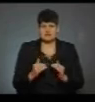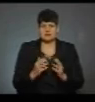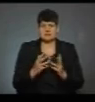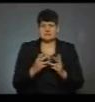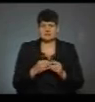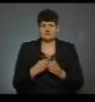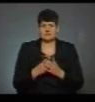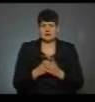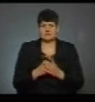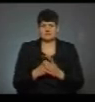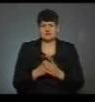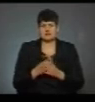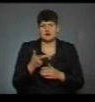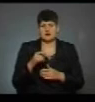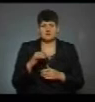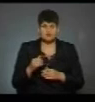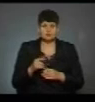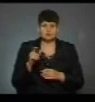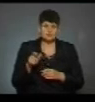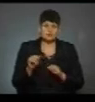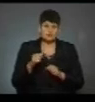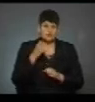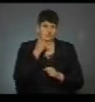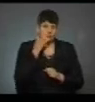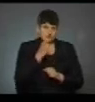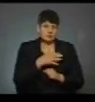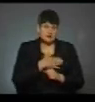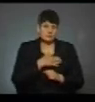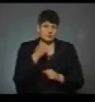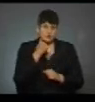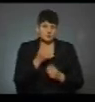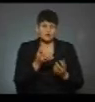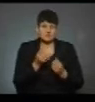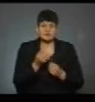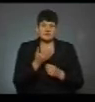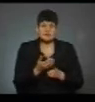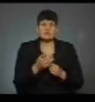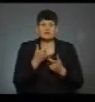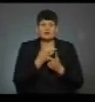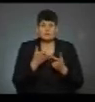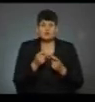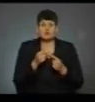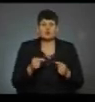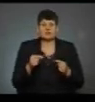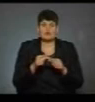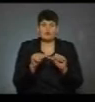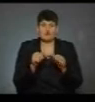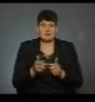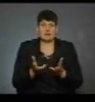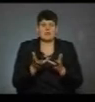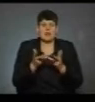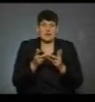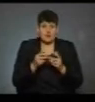вартості природного газу. Споживач може подзвонити до нас по телефону, отримати від нас інформацію щодо конкретної формули, по якій ми